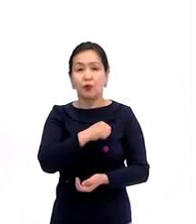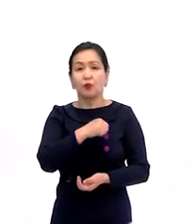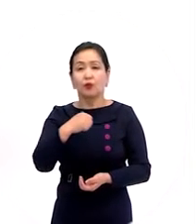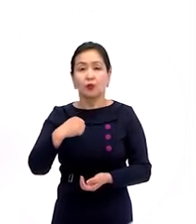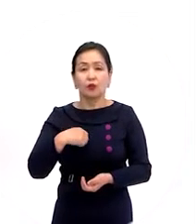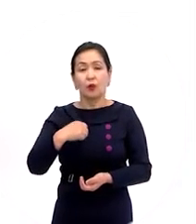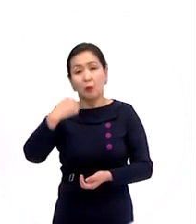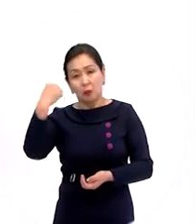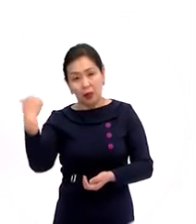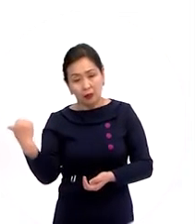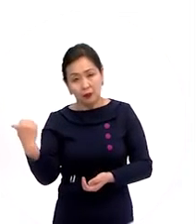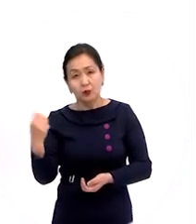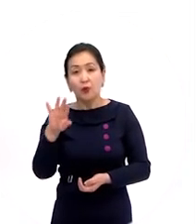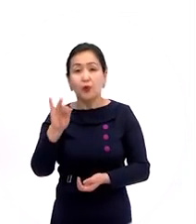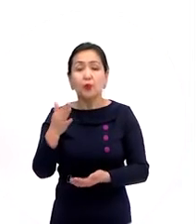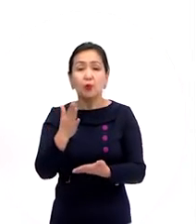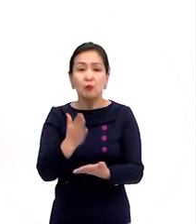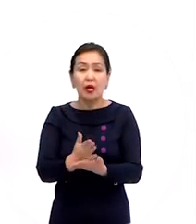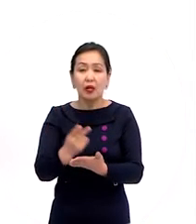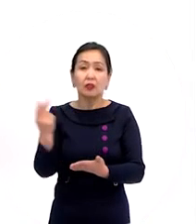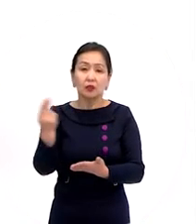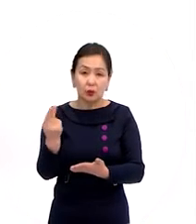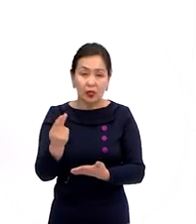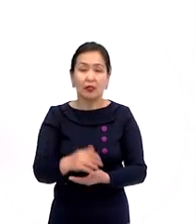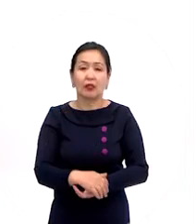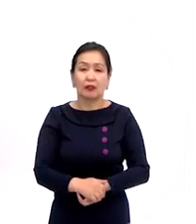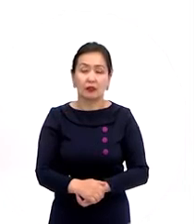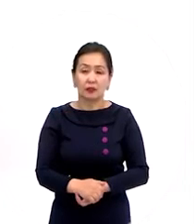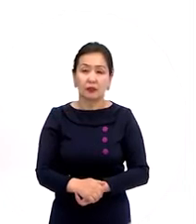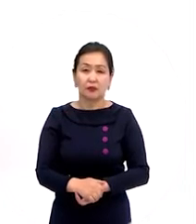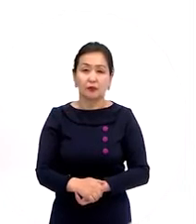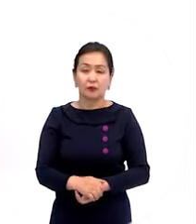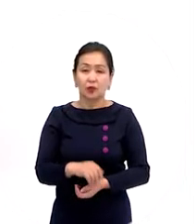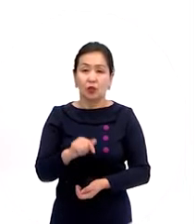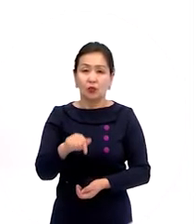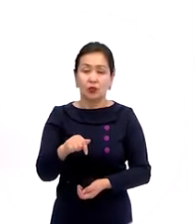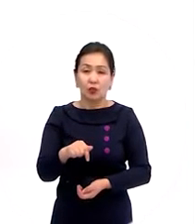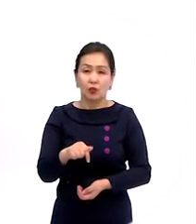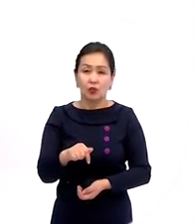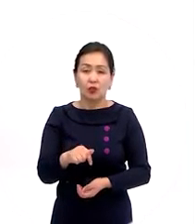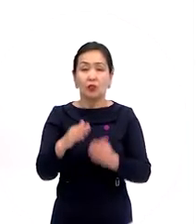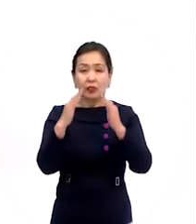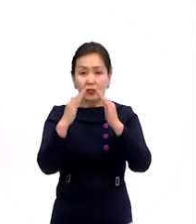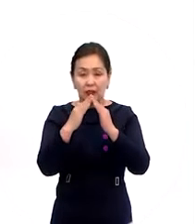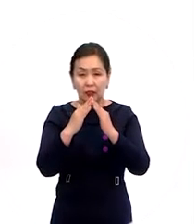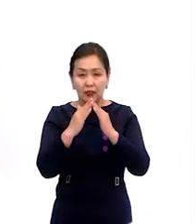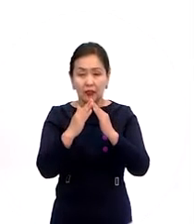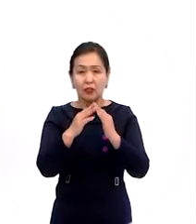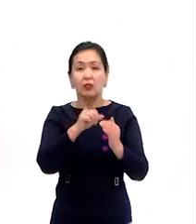зураарай. Өөрийнхөө баруун зүгт юу байгааг зураарай. За, хүүхдүүдээ одоо яг